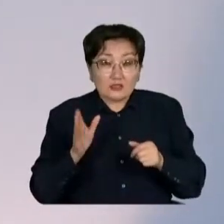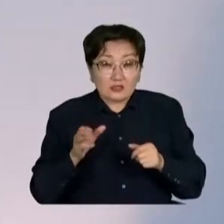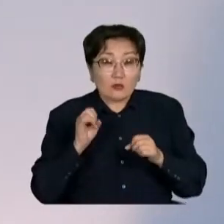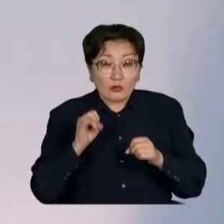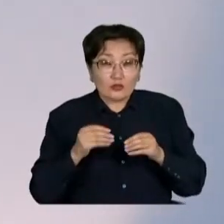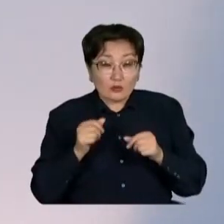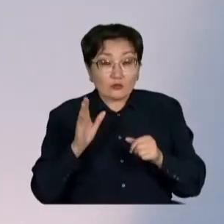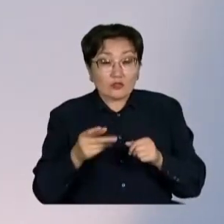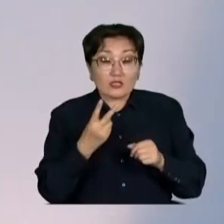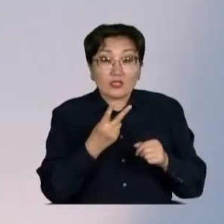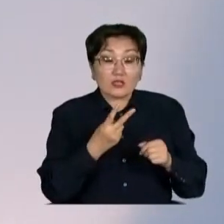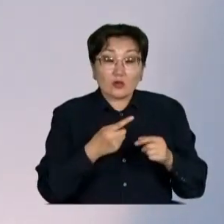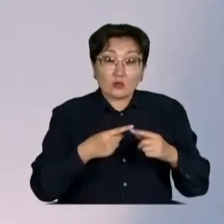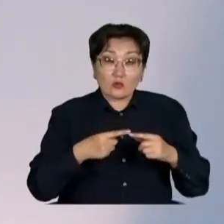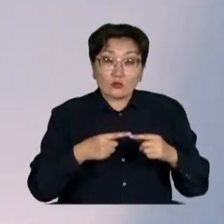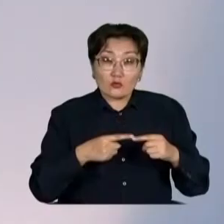Сондай-ақ бұл екі контурда